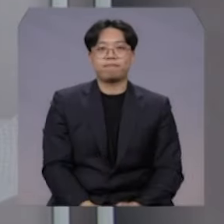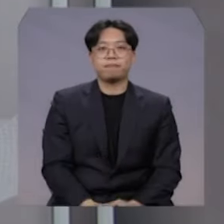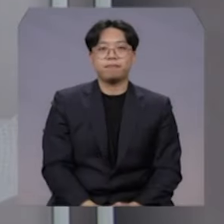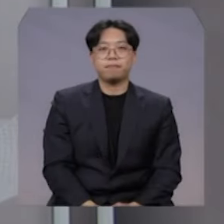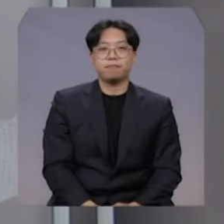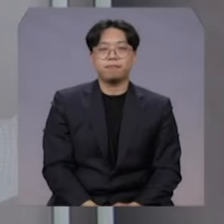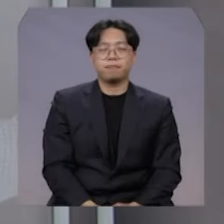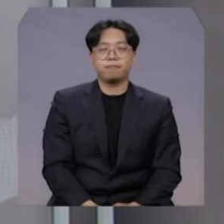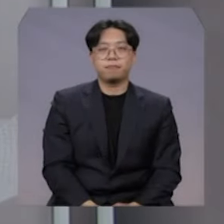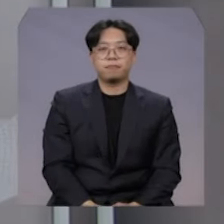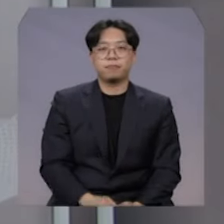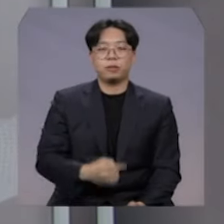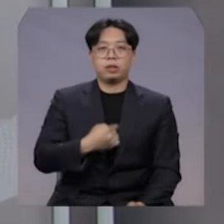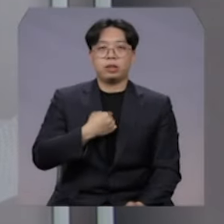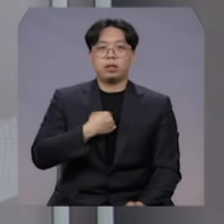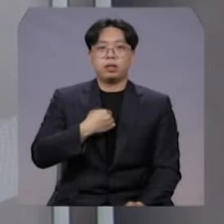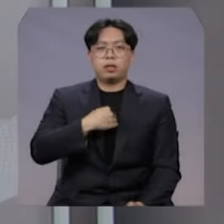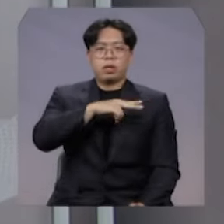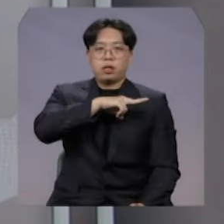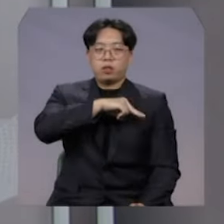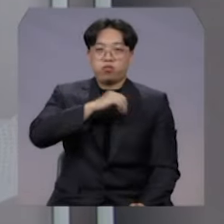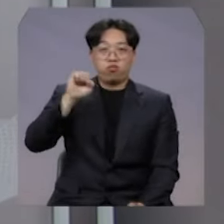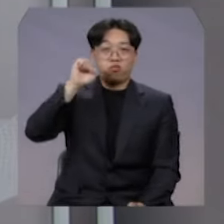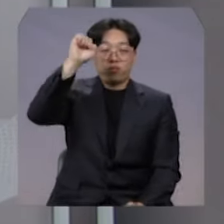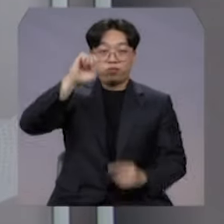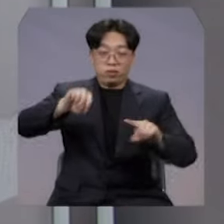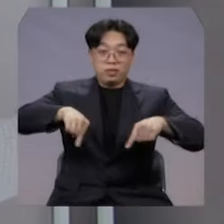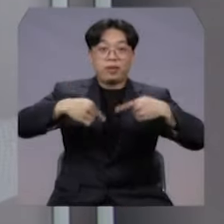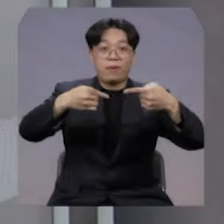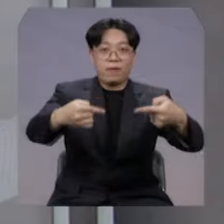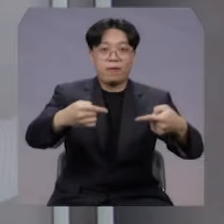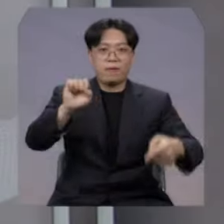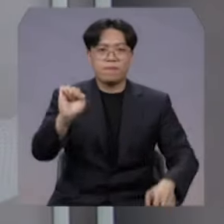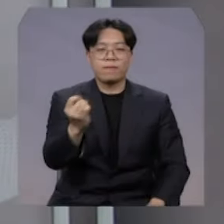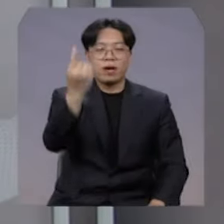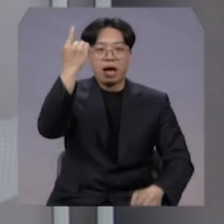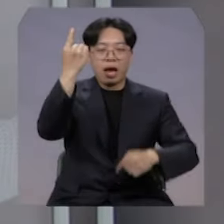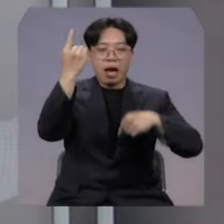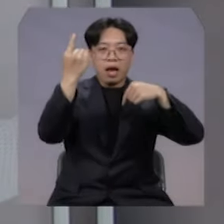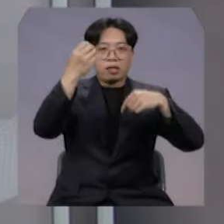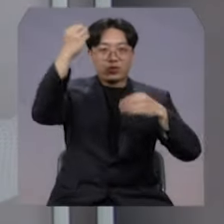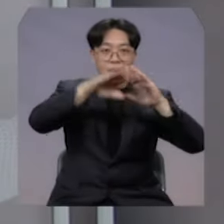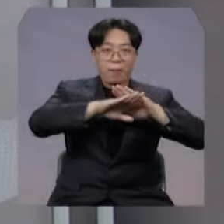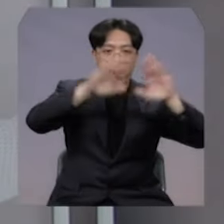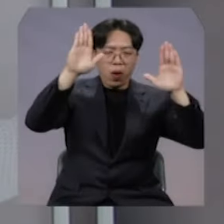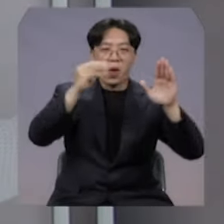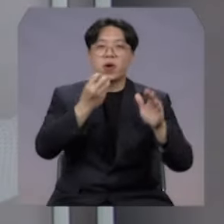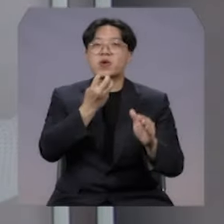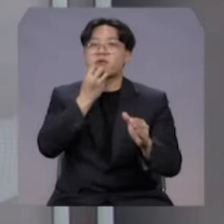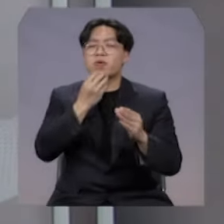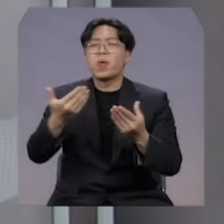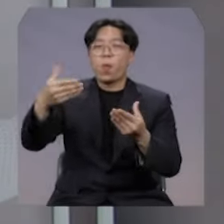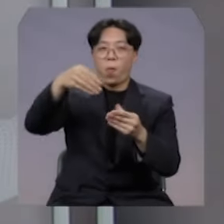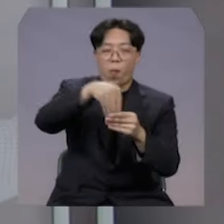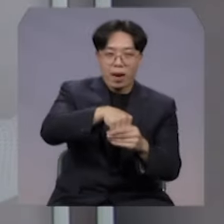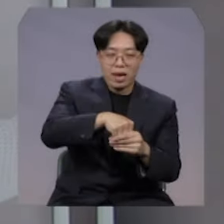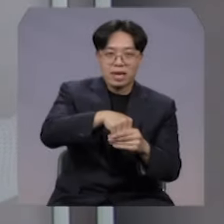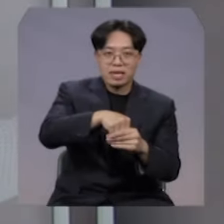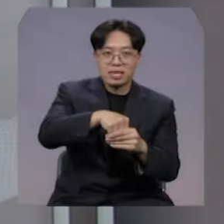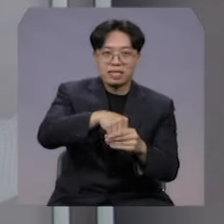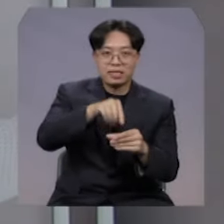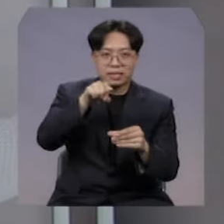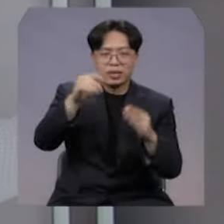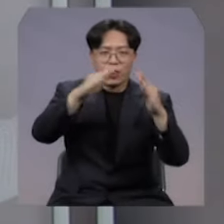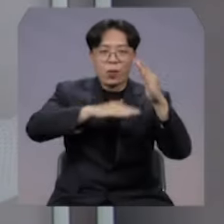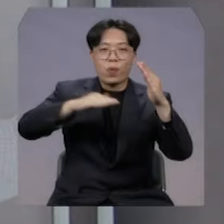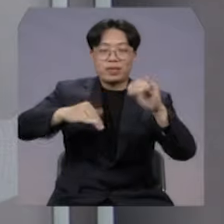감사합니다. 저는 국회의원 후보로 출마하면서 광명시 서울 편입을 제22대 국회 특별법으로 추진하겠다는